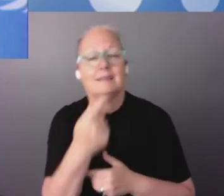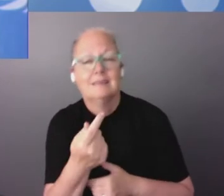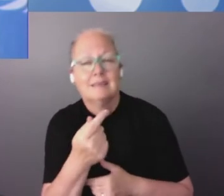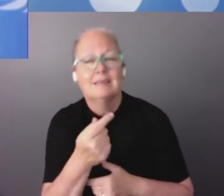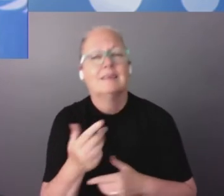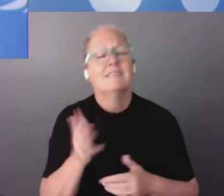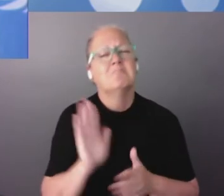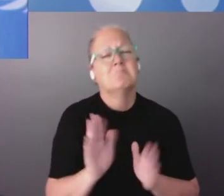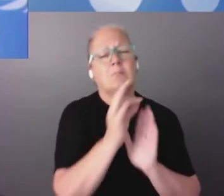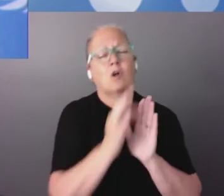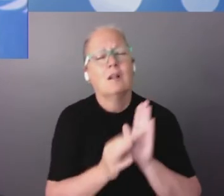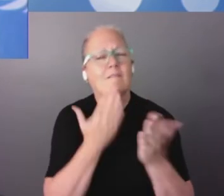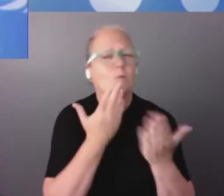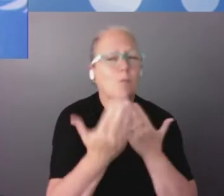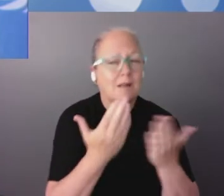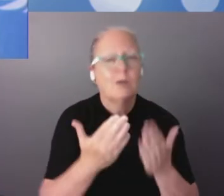vous